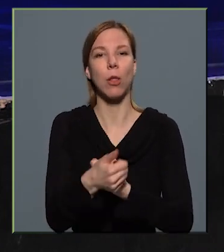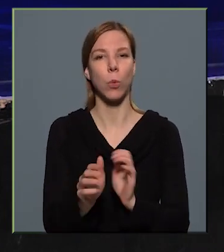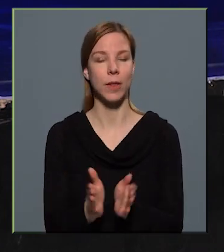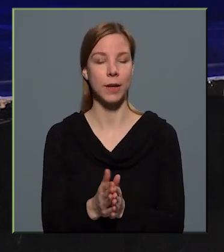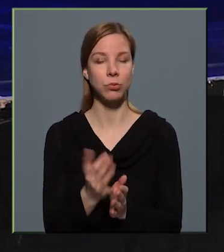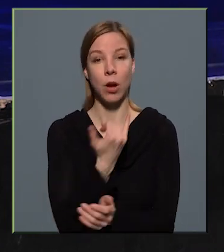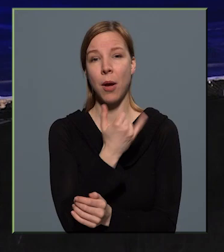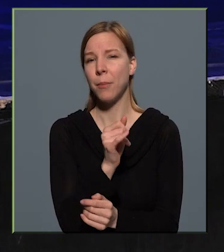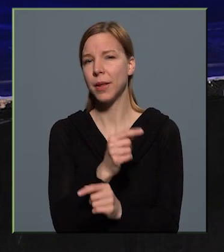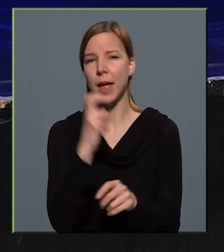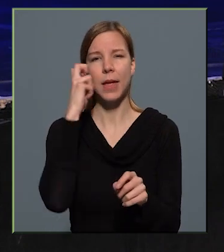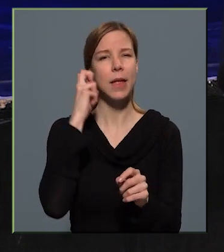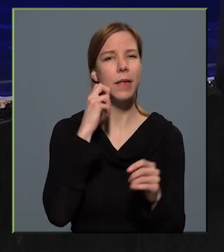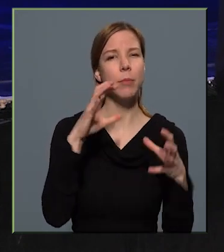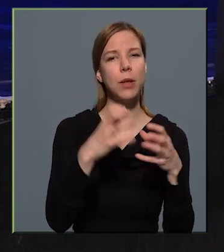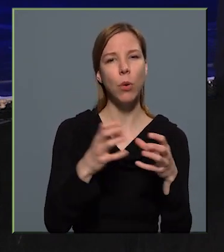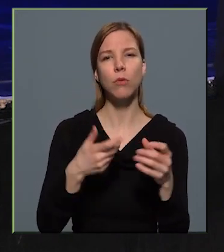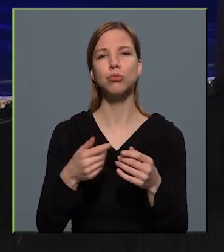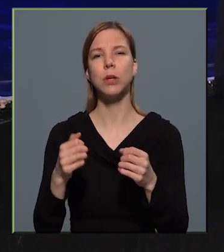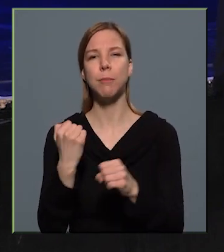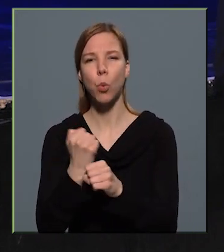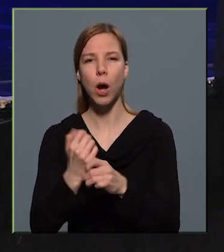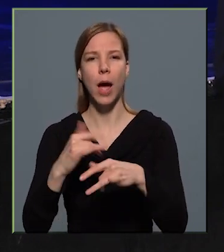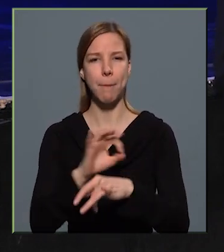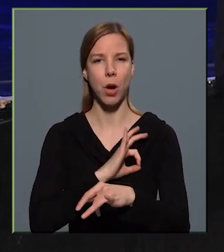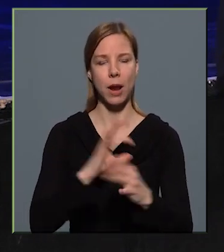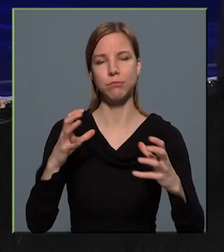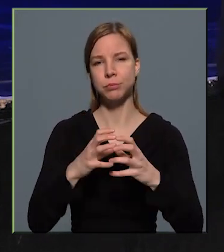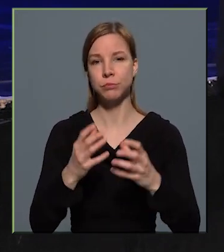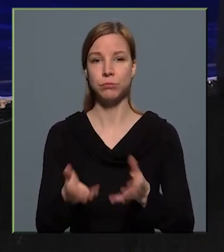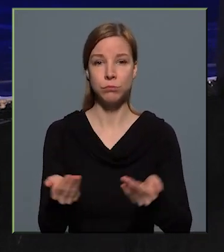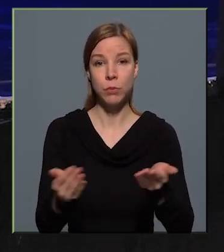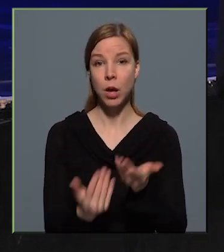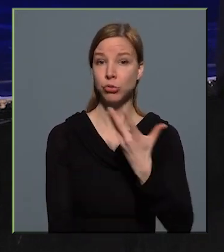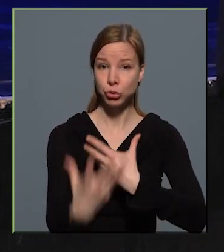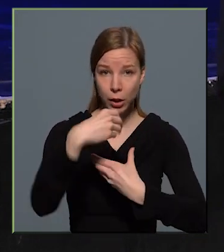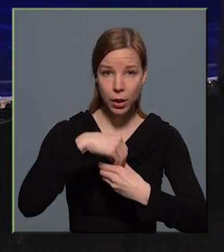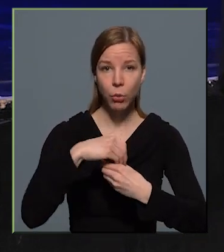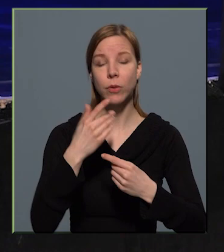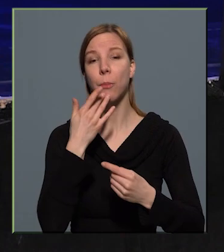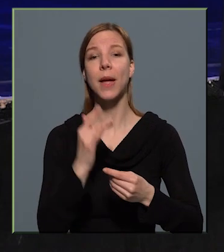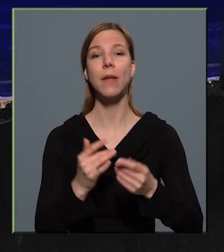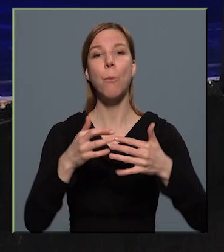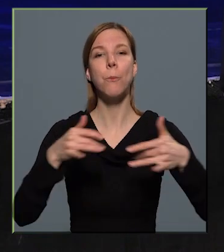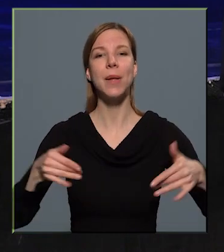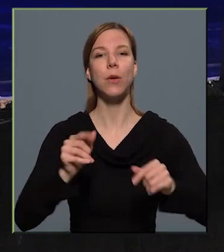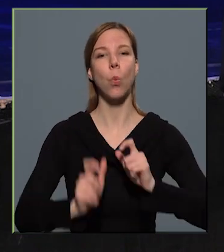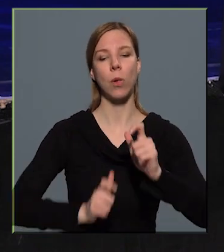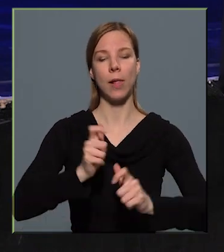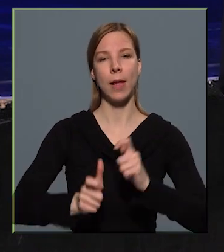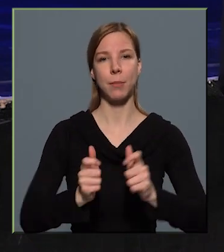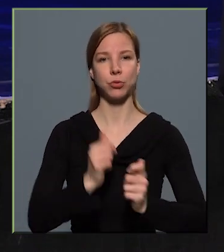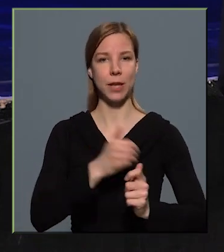közösséget, munkai, baráti közösséget, ha csatlakozzon akár a Millió Lépés az Iskoládért programhoz, akár a Mozdulj